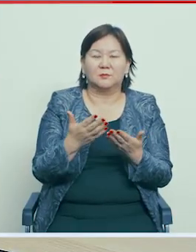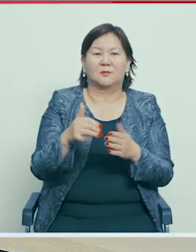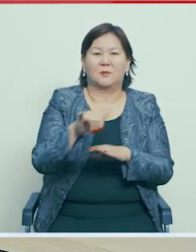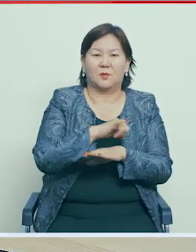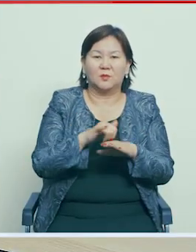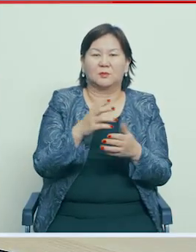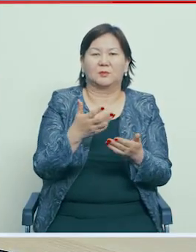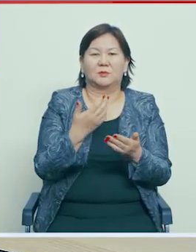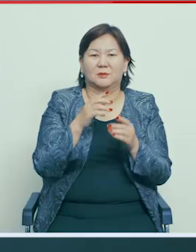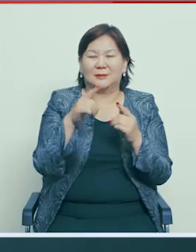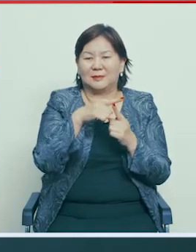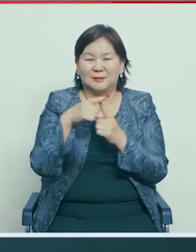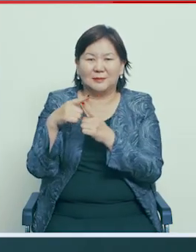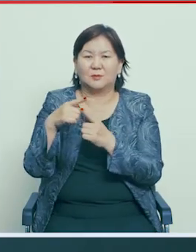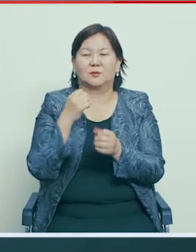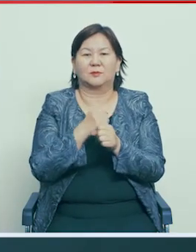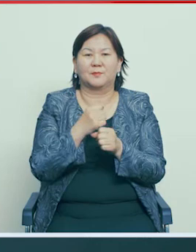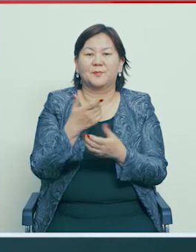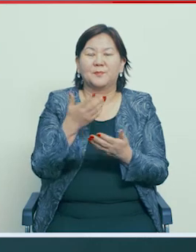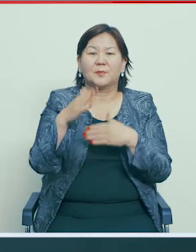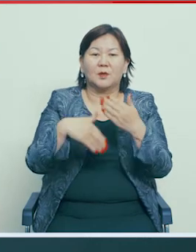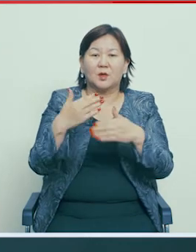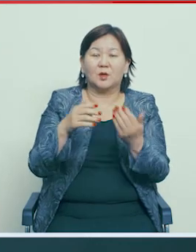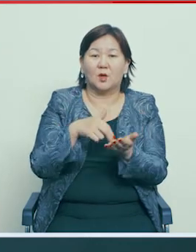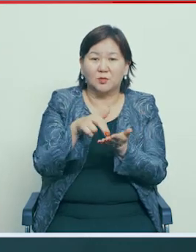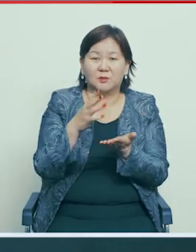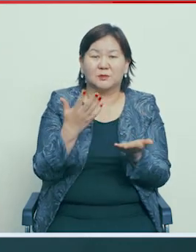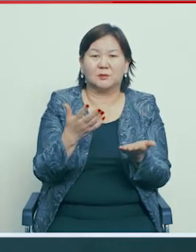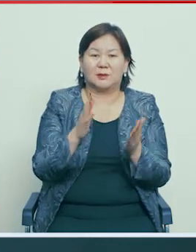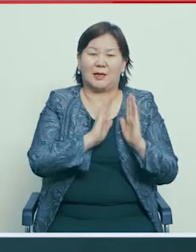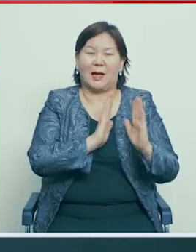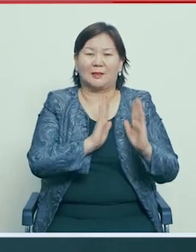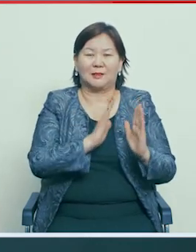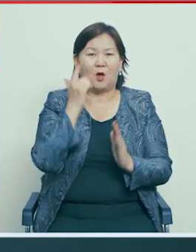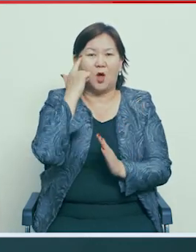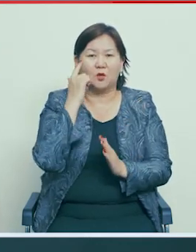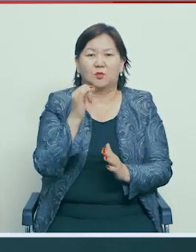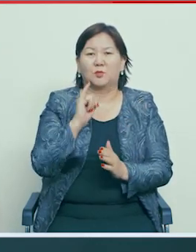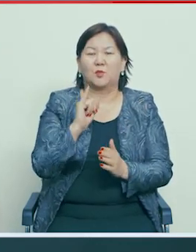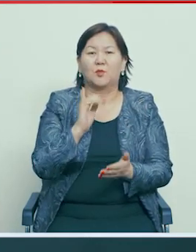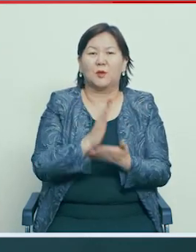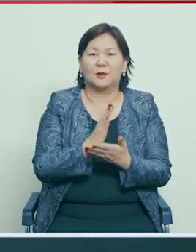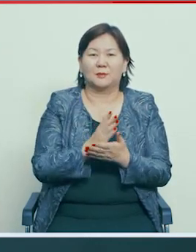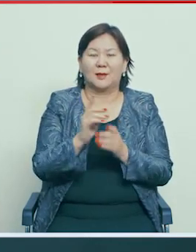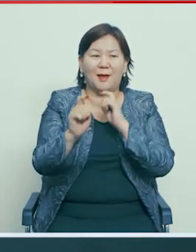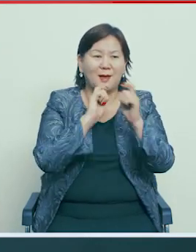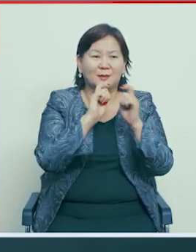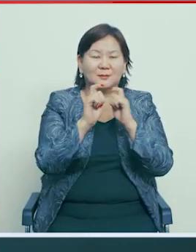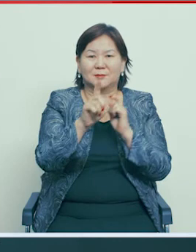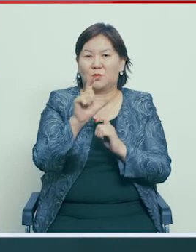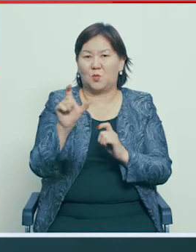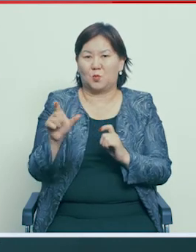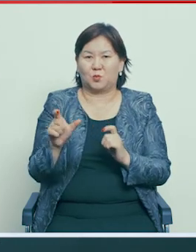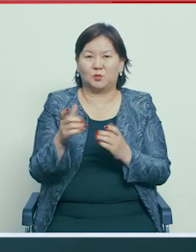Улсдаа татвар төлнө тий ингээд тэгээд ингээд явж байхад бол хандлага ойлголт бол маш муу одоо харьцаж байгаа улсууд тий